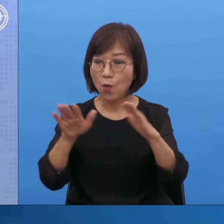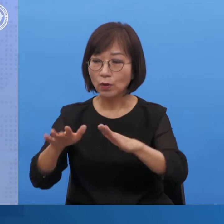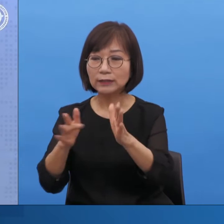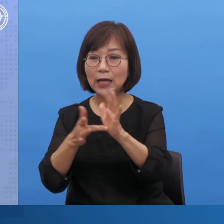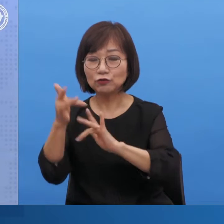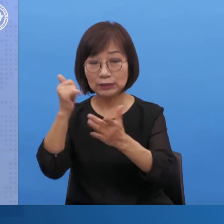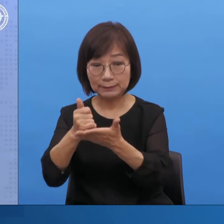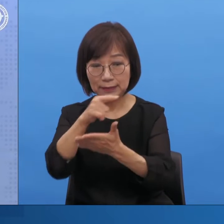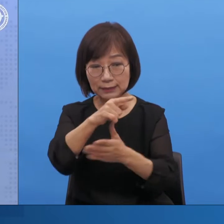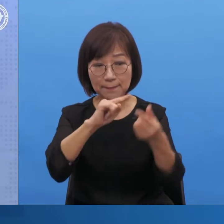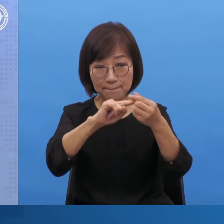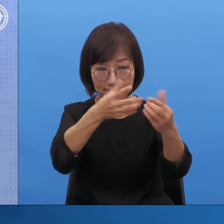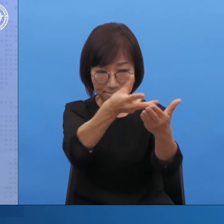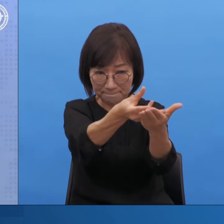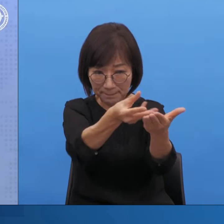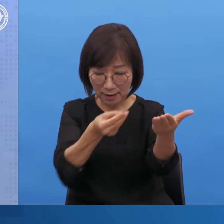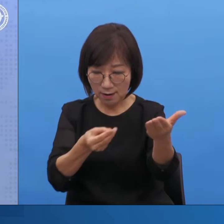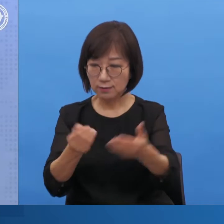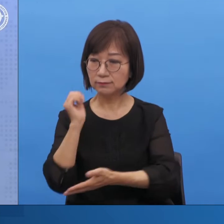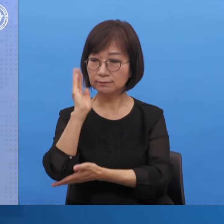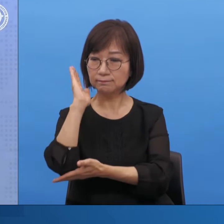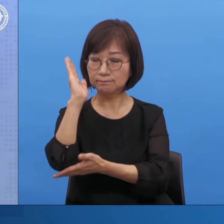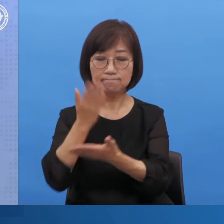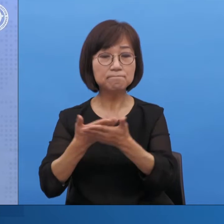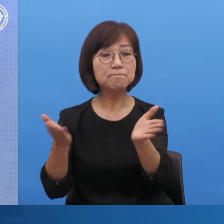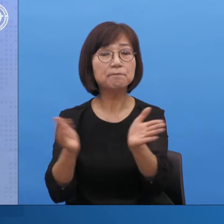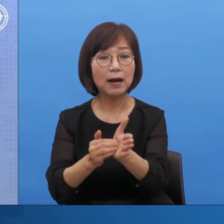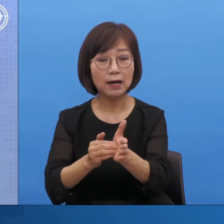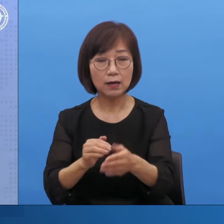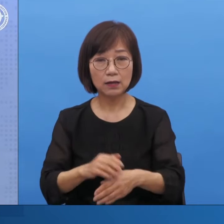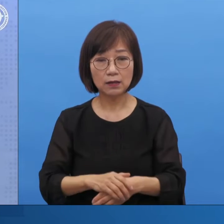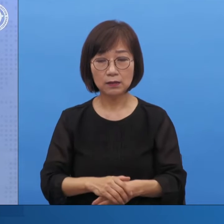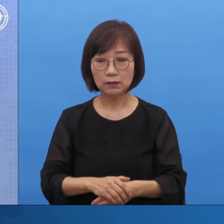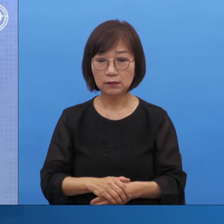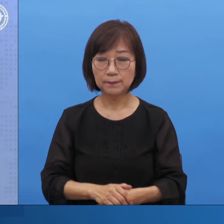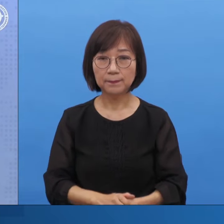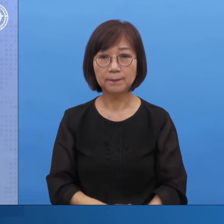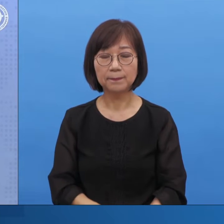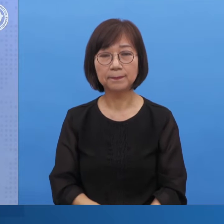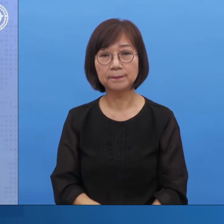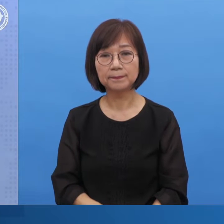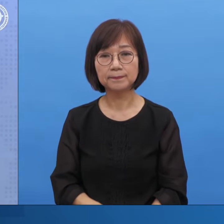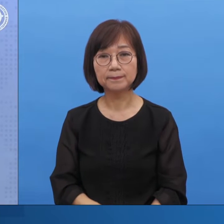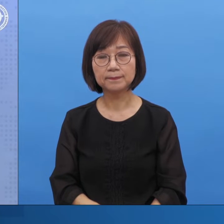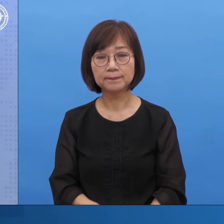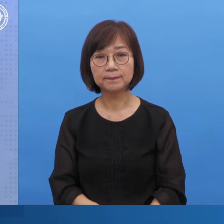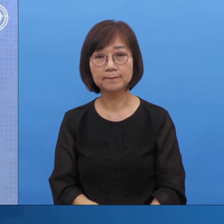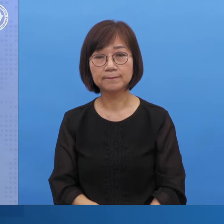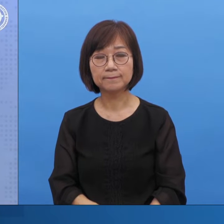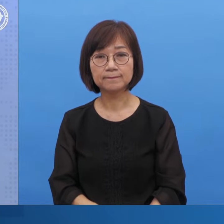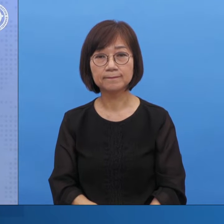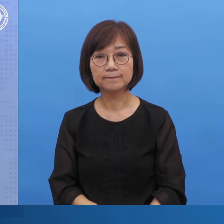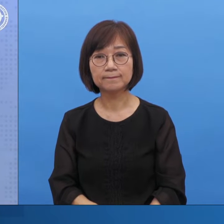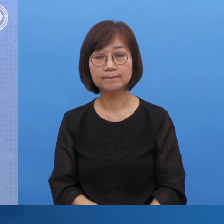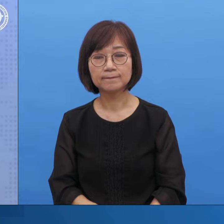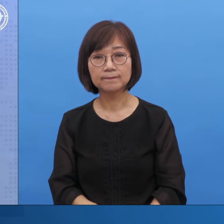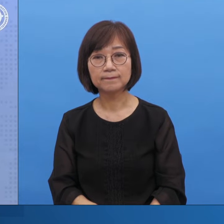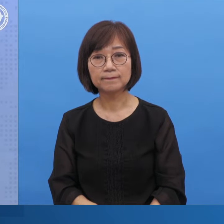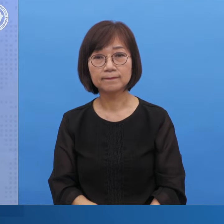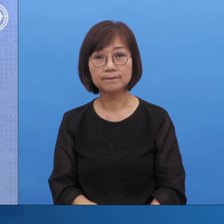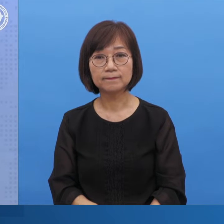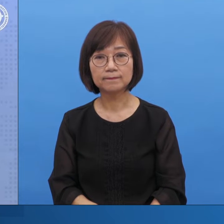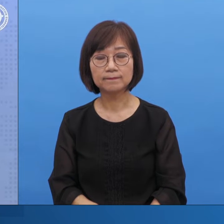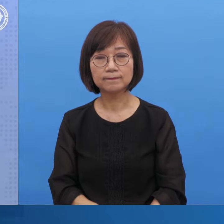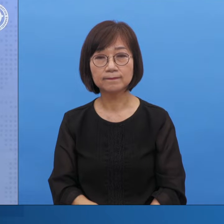by David, Jesus uses. 그러면 다윗이 이걸 알았단 말이 됩니다. And so that means that David knew of this. 오늘 그